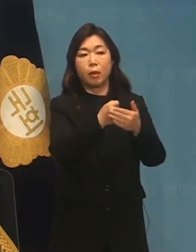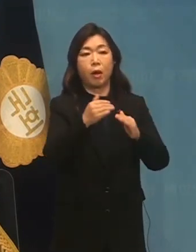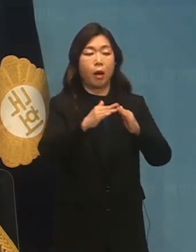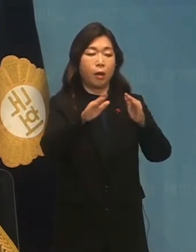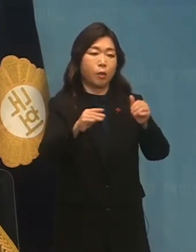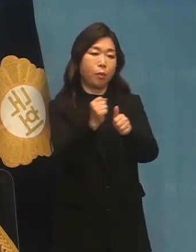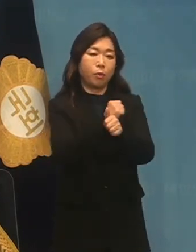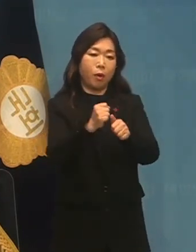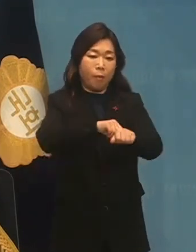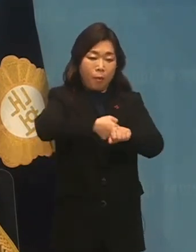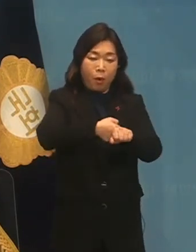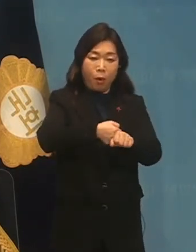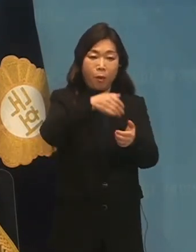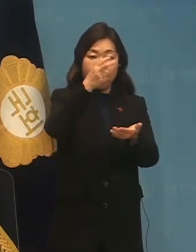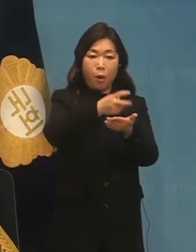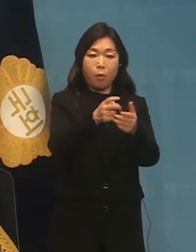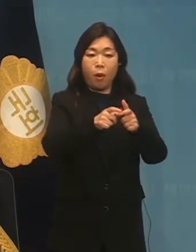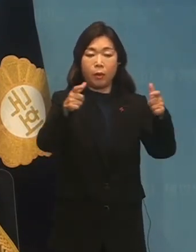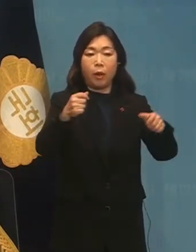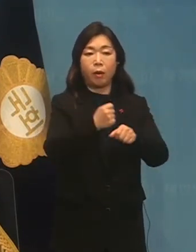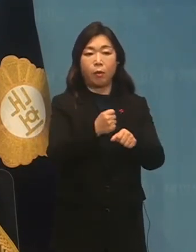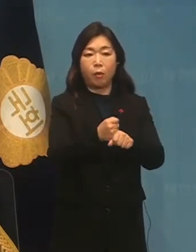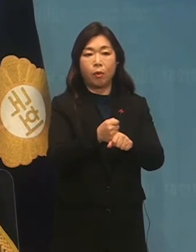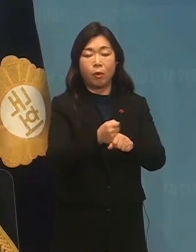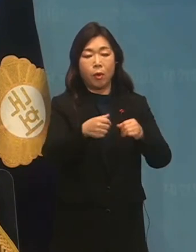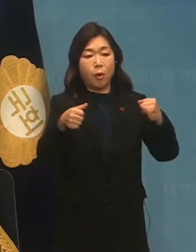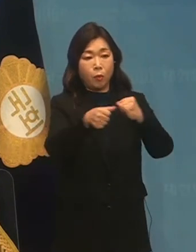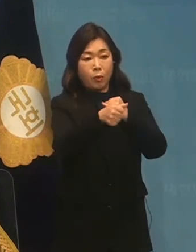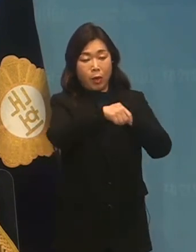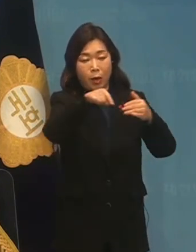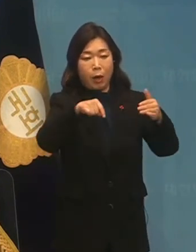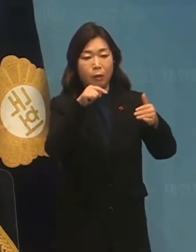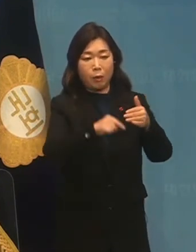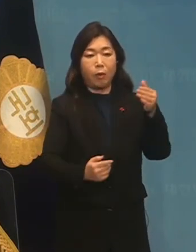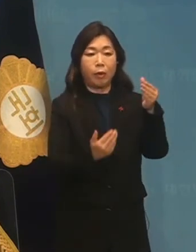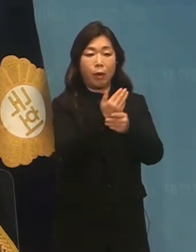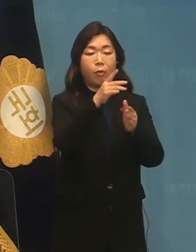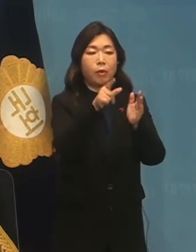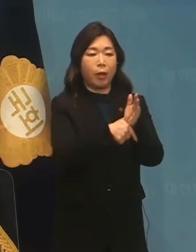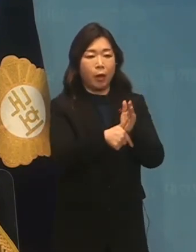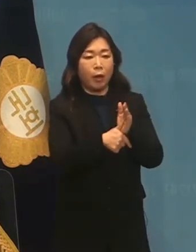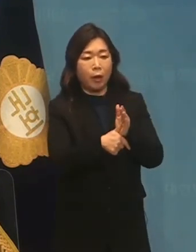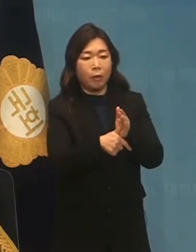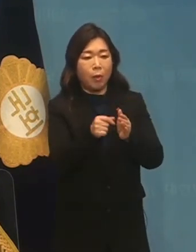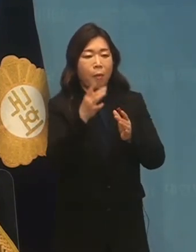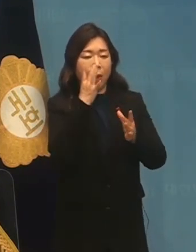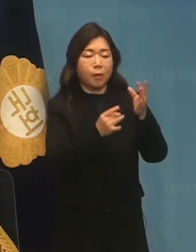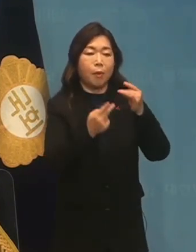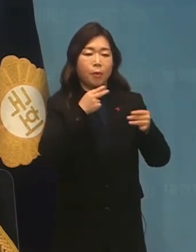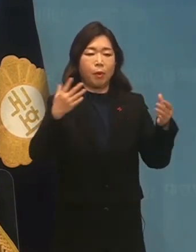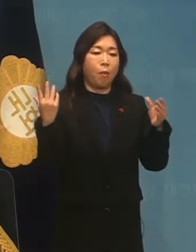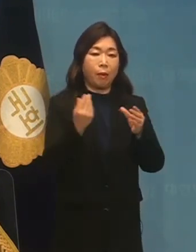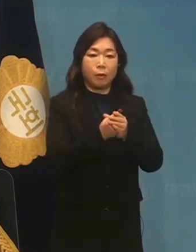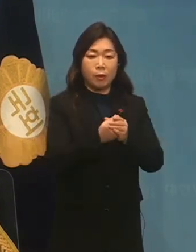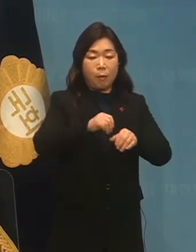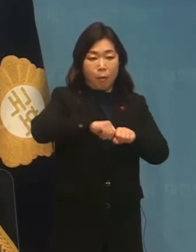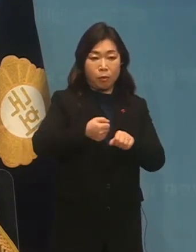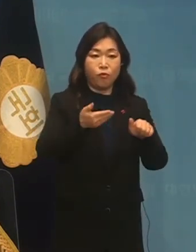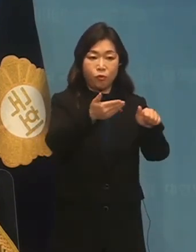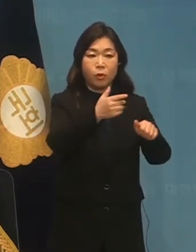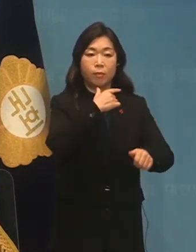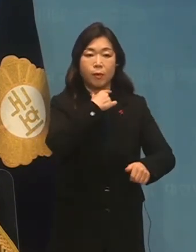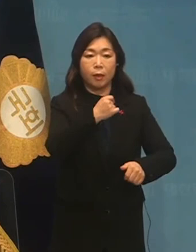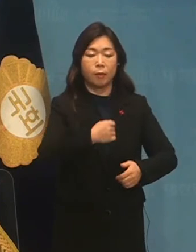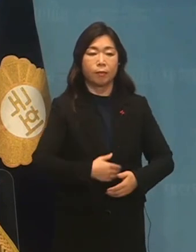가정폭력처벌법을 확대 개정해 교제관계에서 일어나는 폭력도 사각지대 없이 처벌하겠습니다.